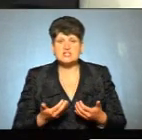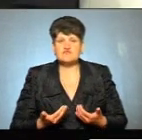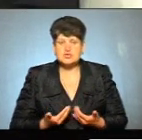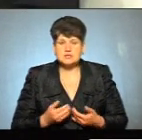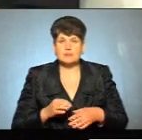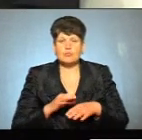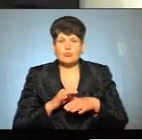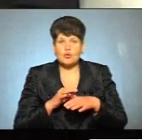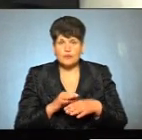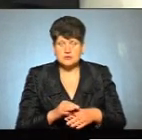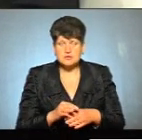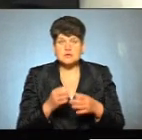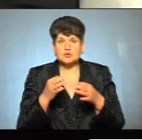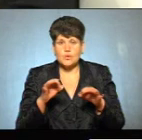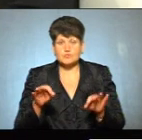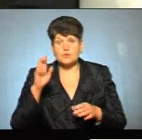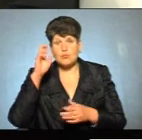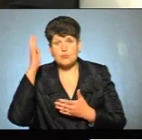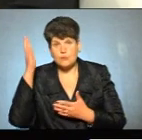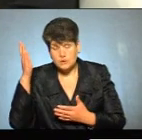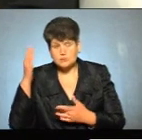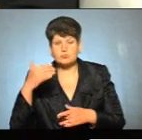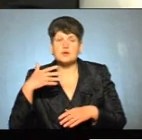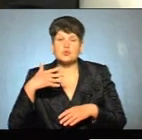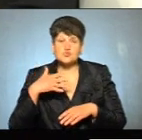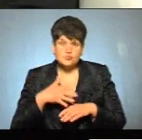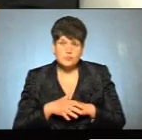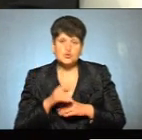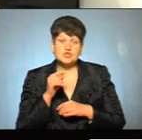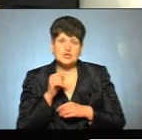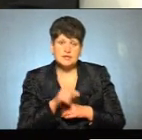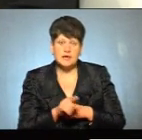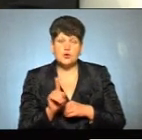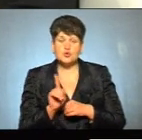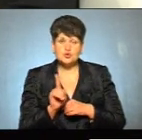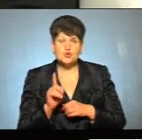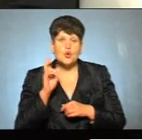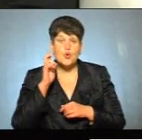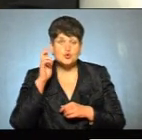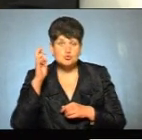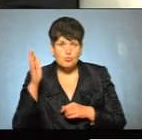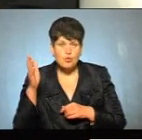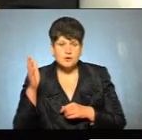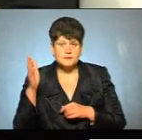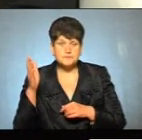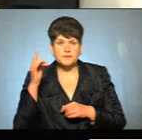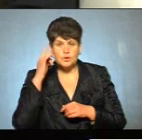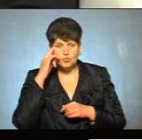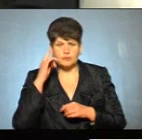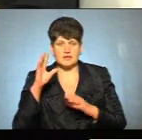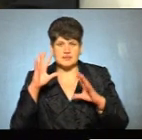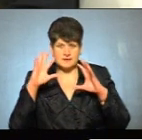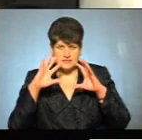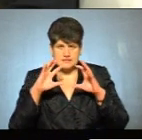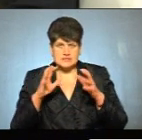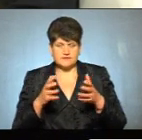за промислом або за попущенням Божим, то ми, розуміючи те, що Господь промишляє всім світом,